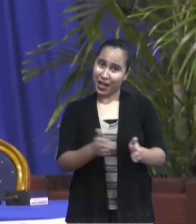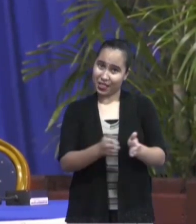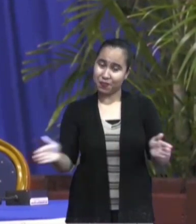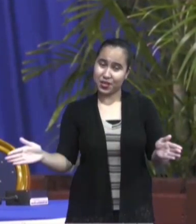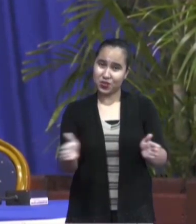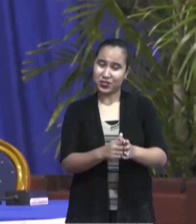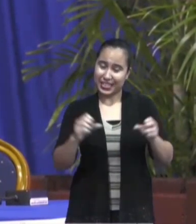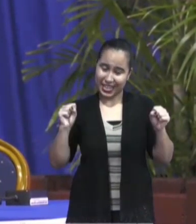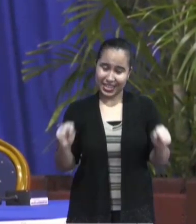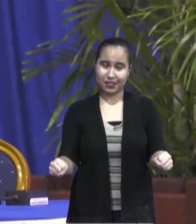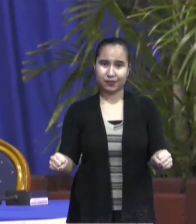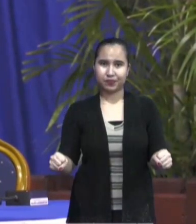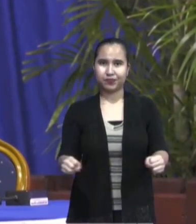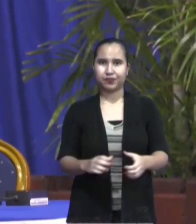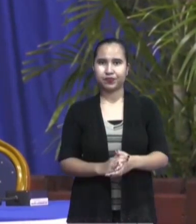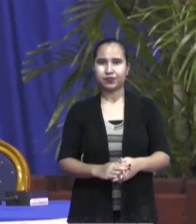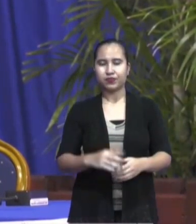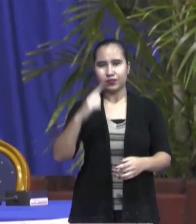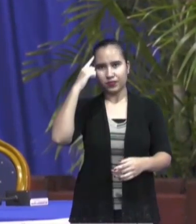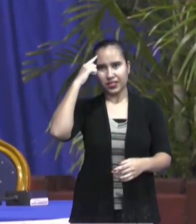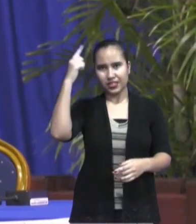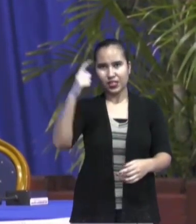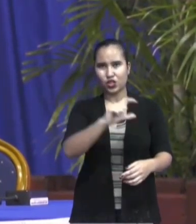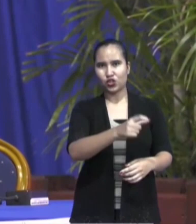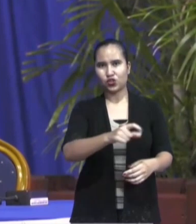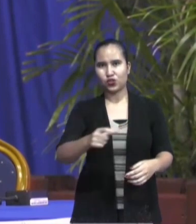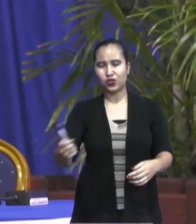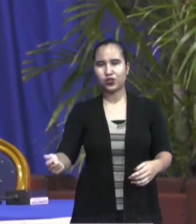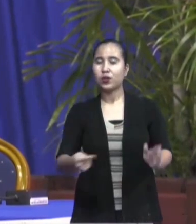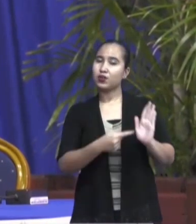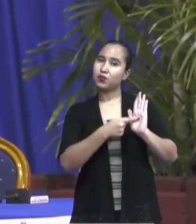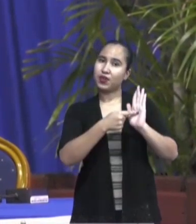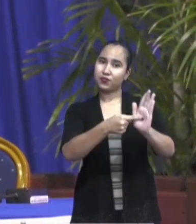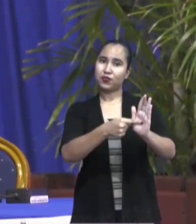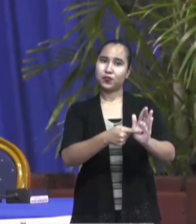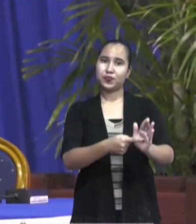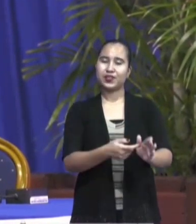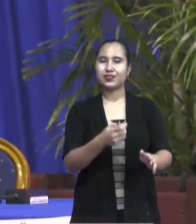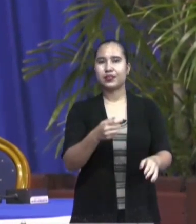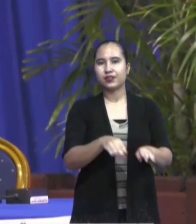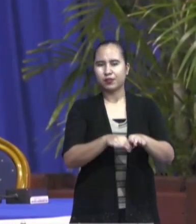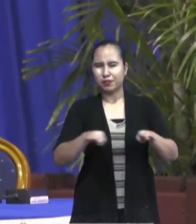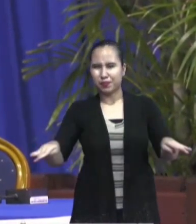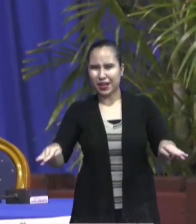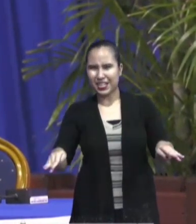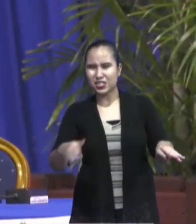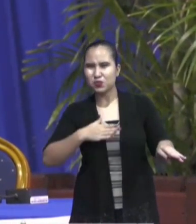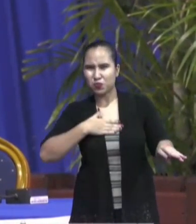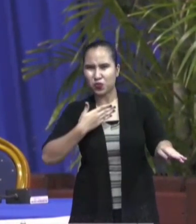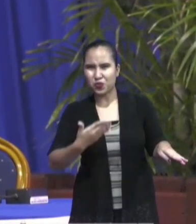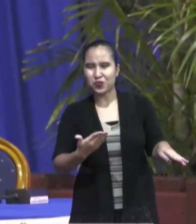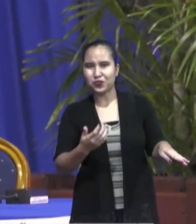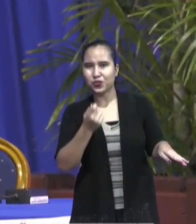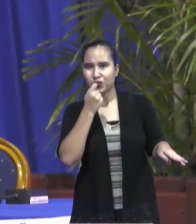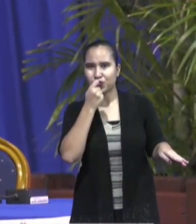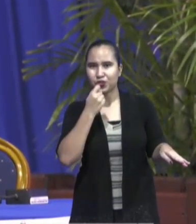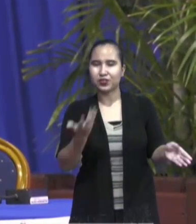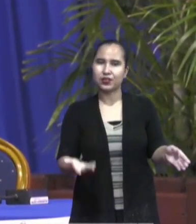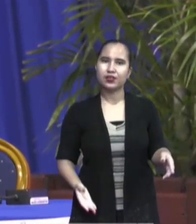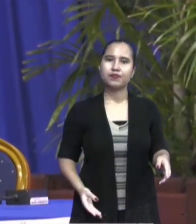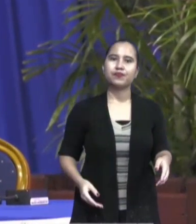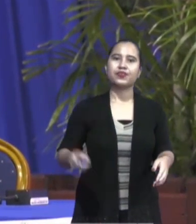en dan heb ik het over de strategische goederen als de primaire levensbehoeften maar daarnaast ook voor of wit specifiek vitamine